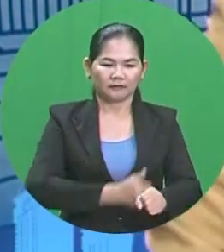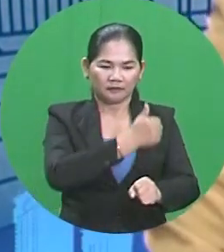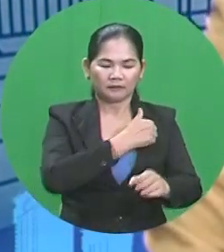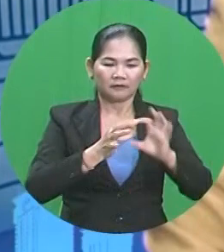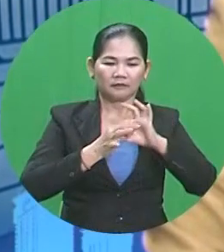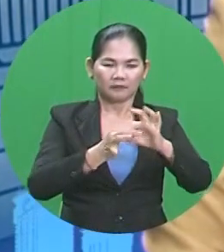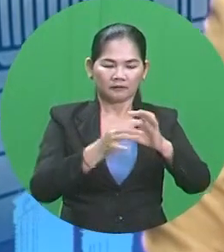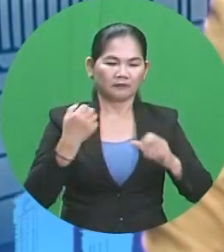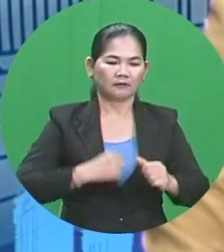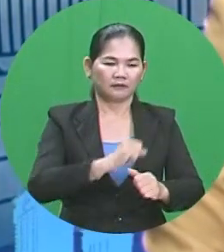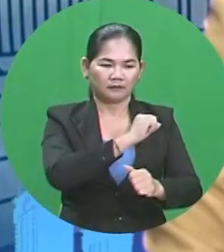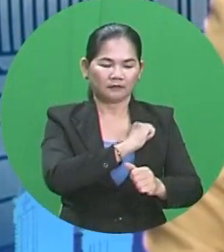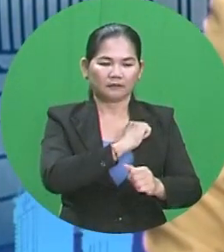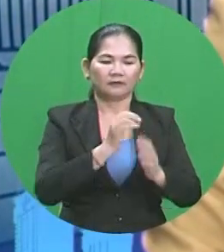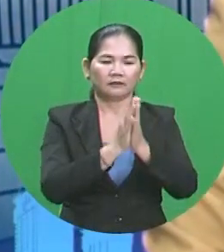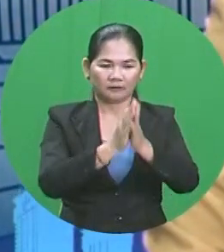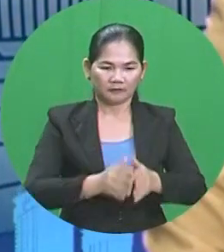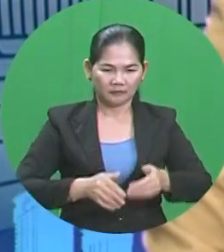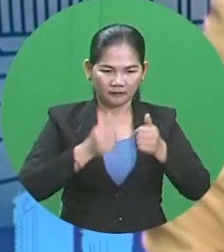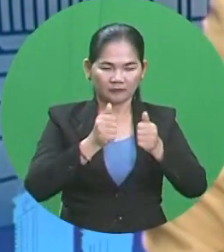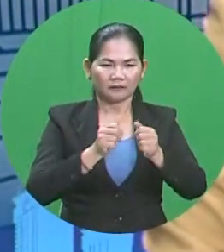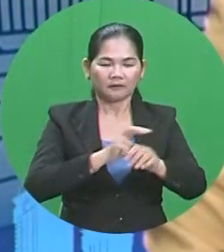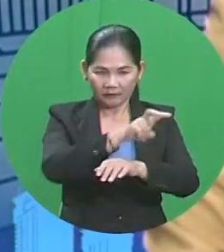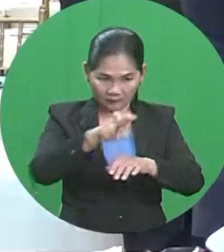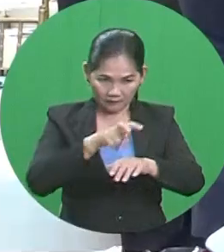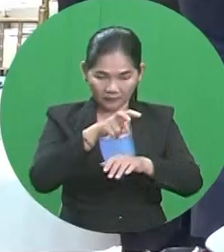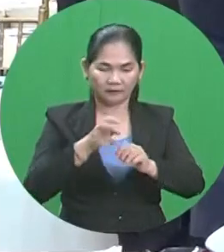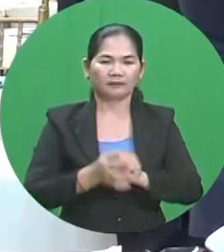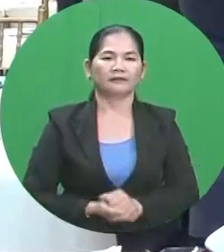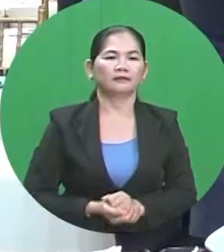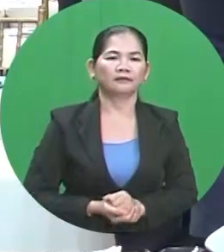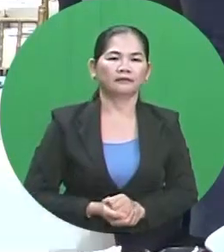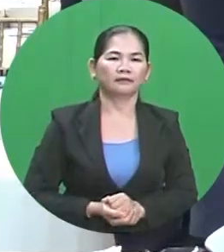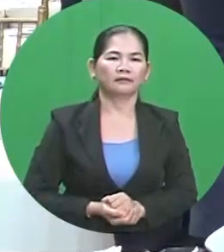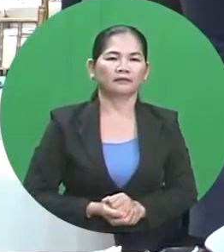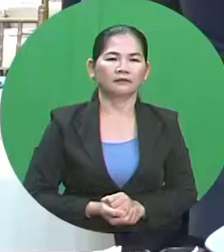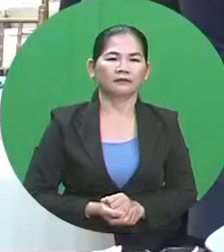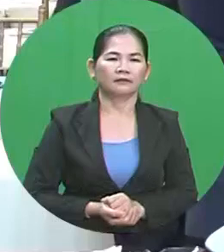នាក់ទំនងជាមួយរដ្ឋសភាព្រឹទ្ធសភានិងអធិការកិច្ច